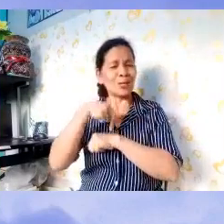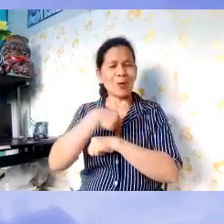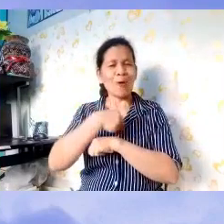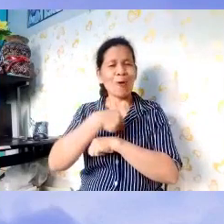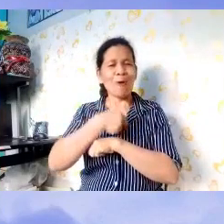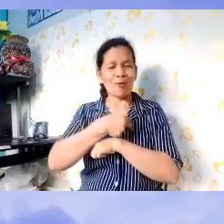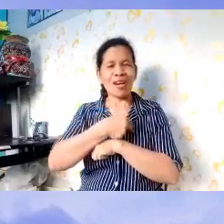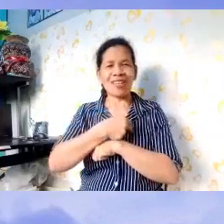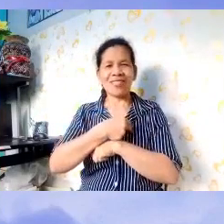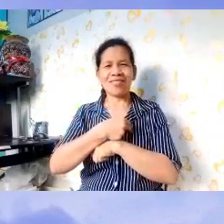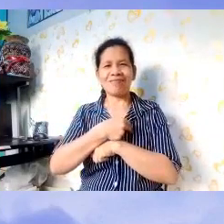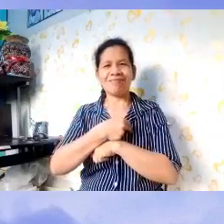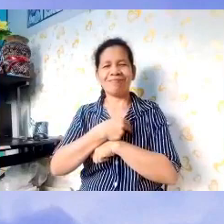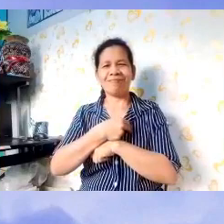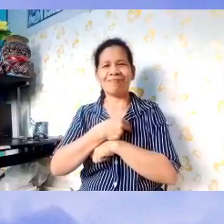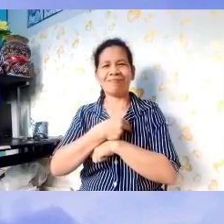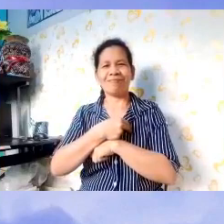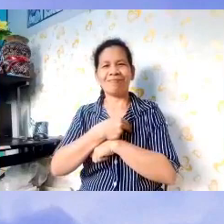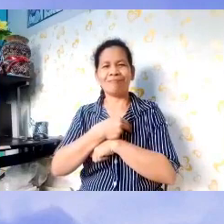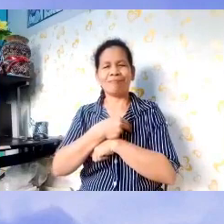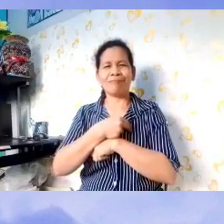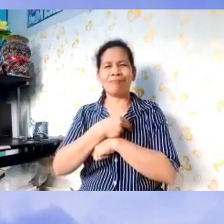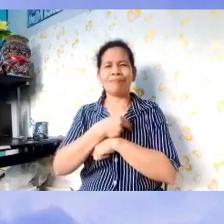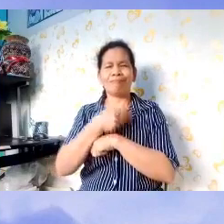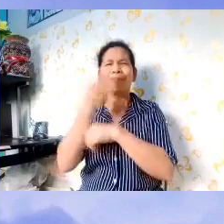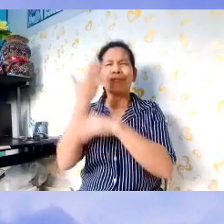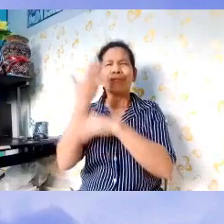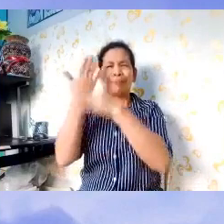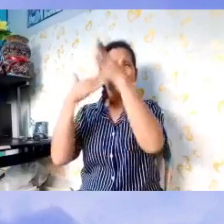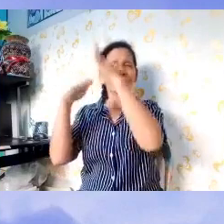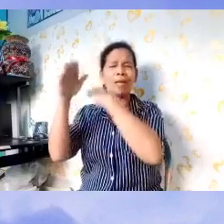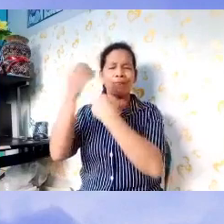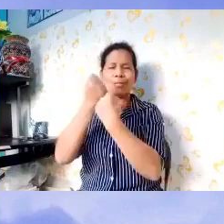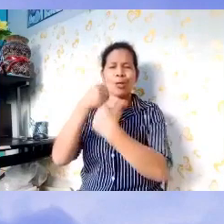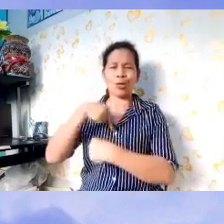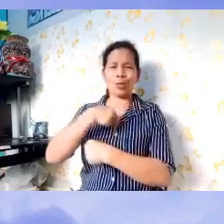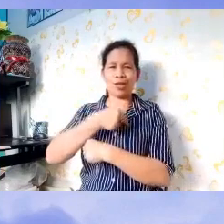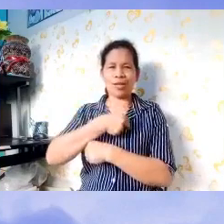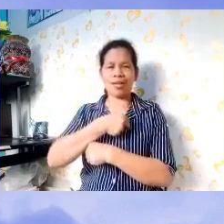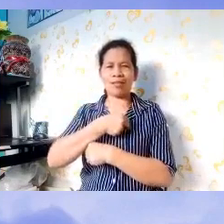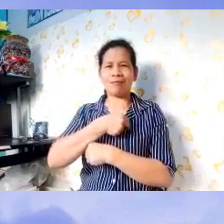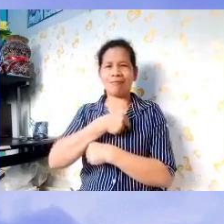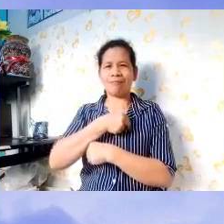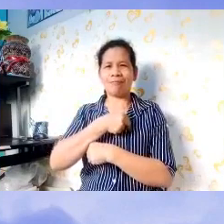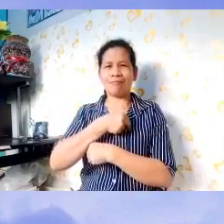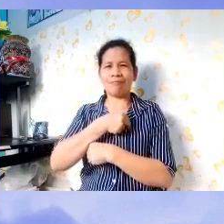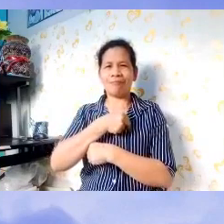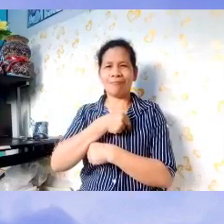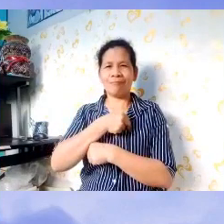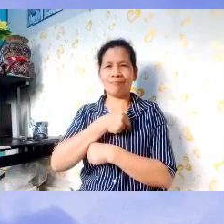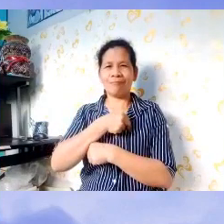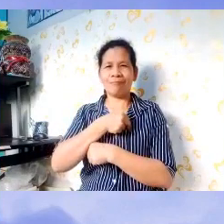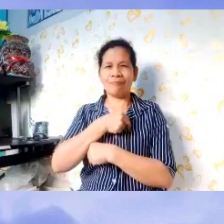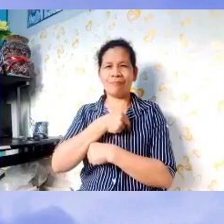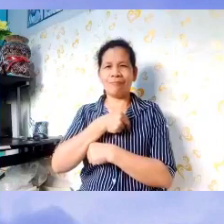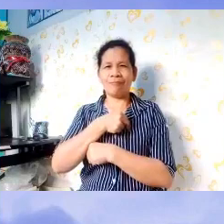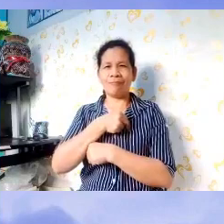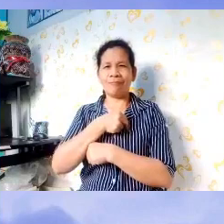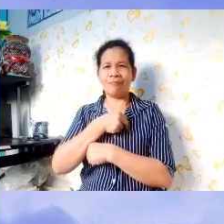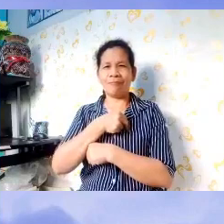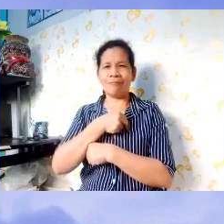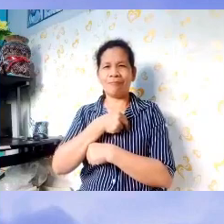kapatid. At sa bawat hakbang natin ay pwede po tayong kagaya ng